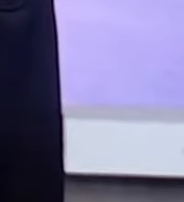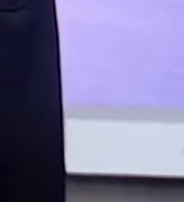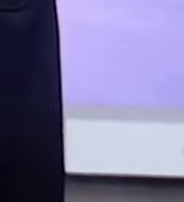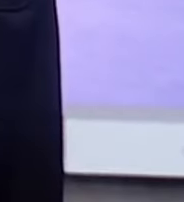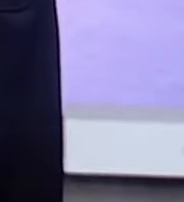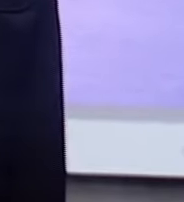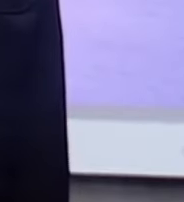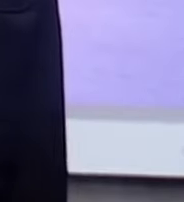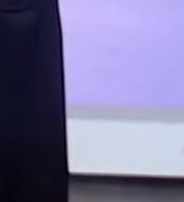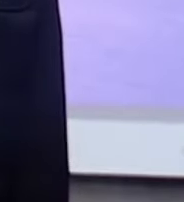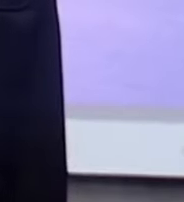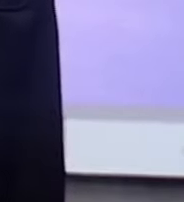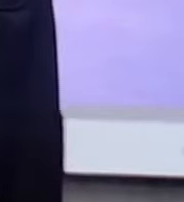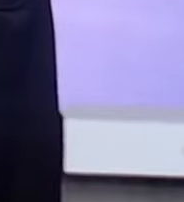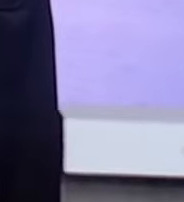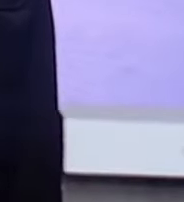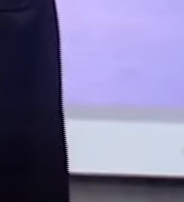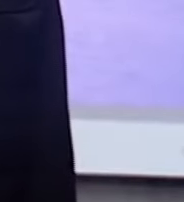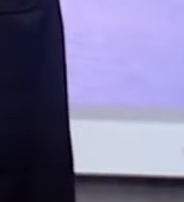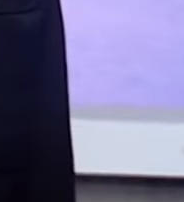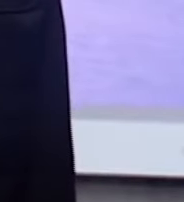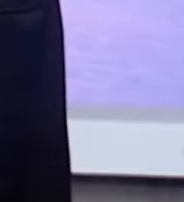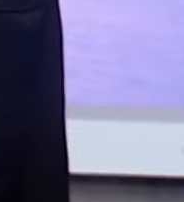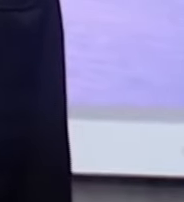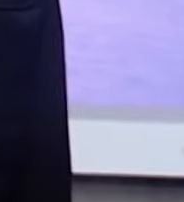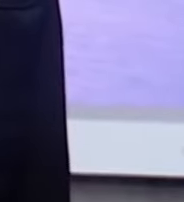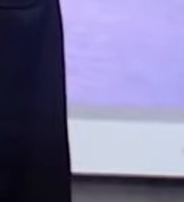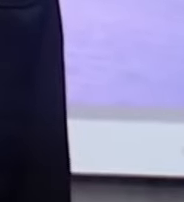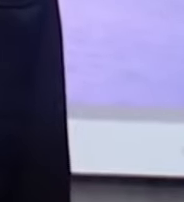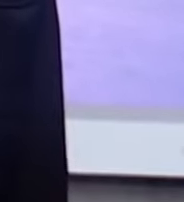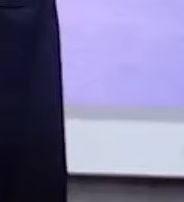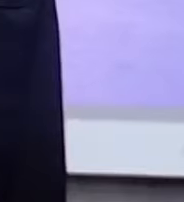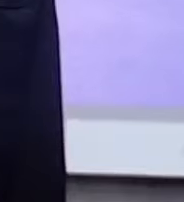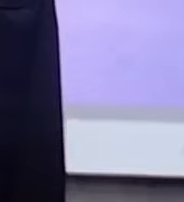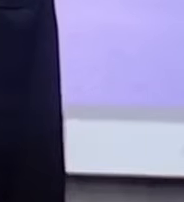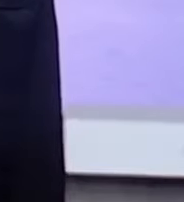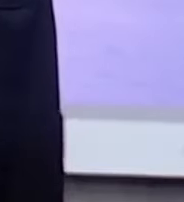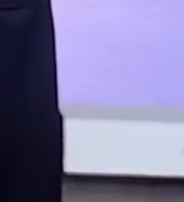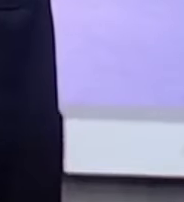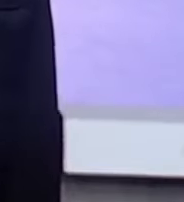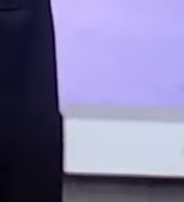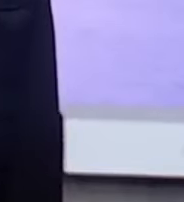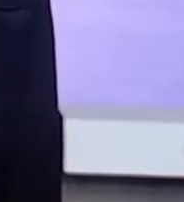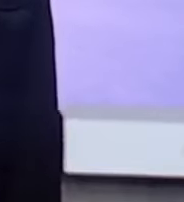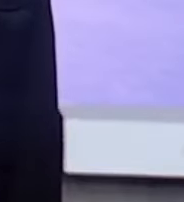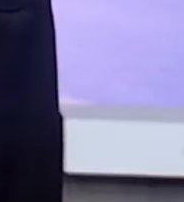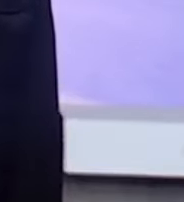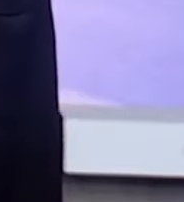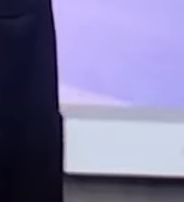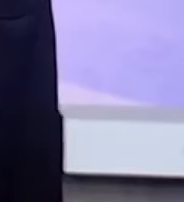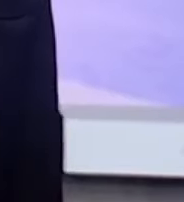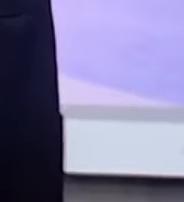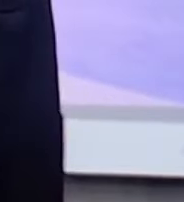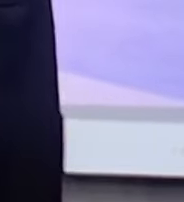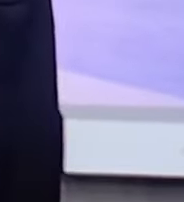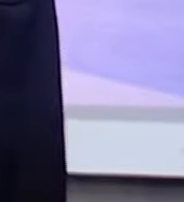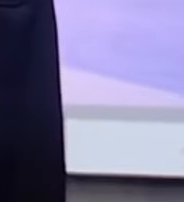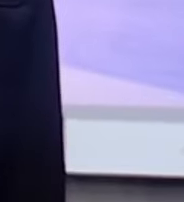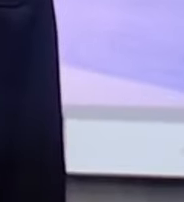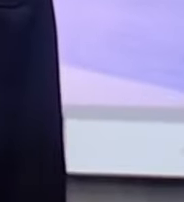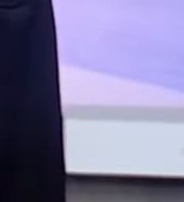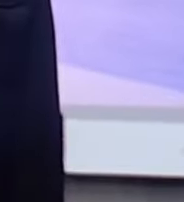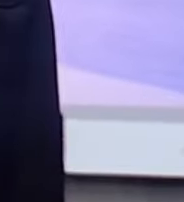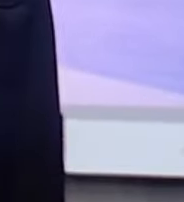Mga kapuso, sama-sama tayong maging saksi. Mag-subscribe sa GMA Integrated News sa YouTube at para sa mga kapuso abroad,